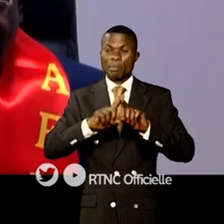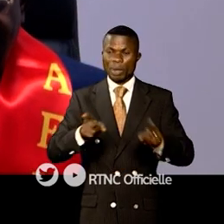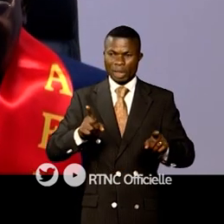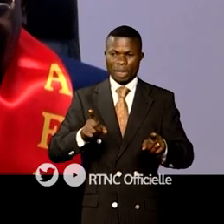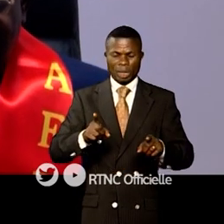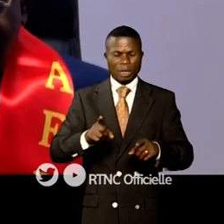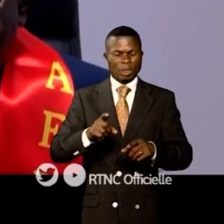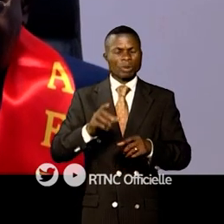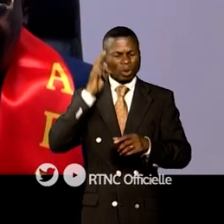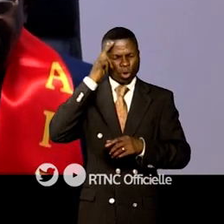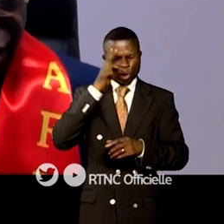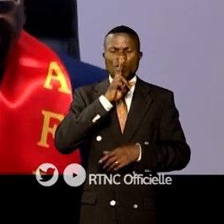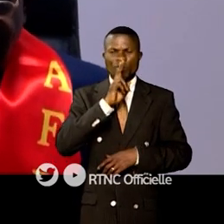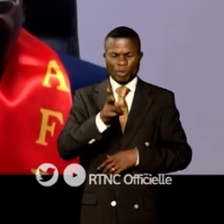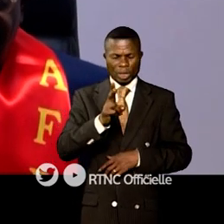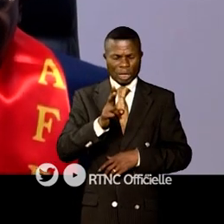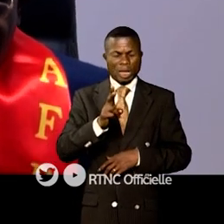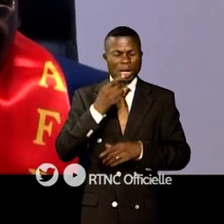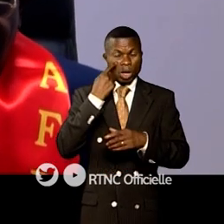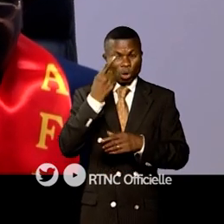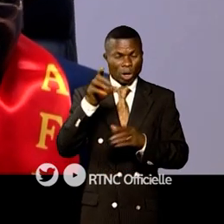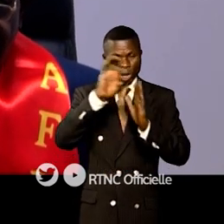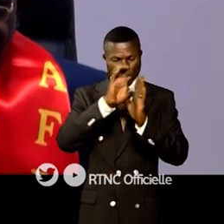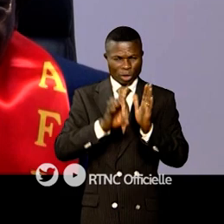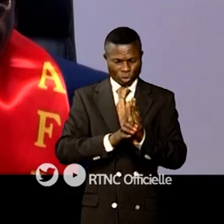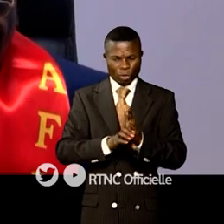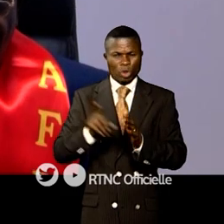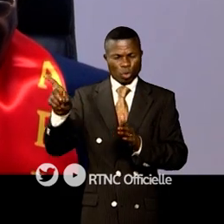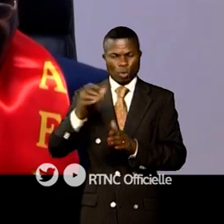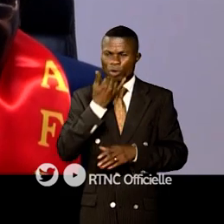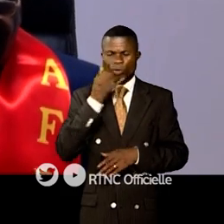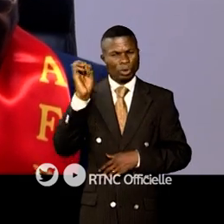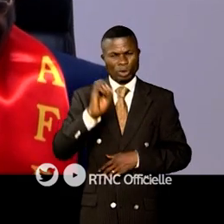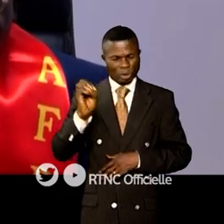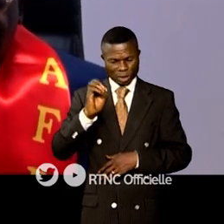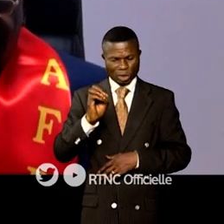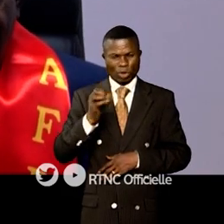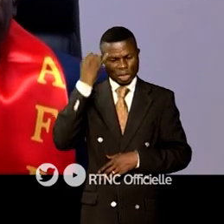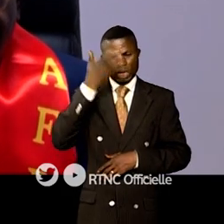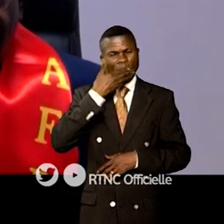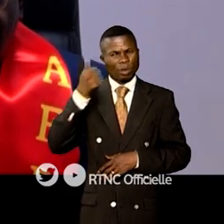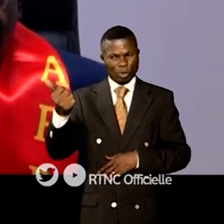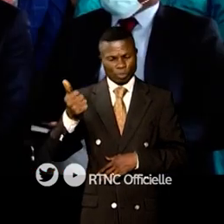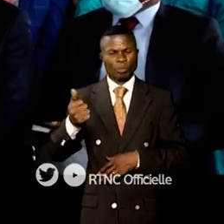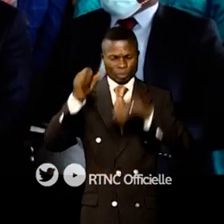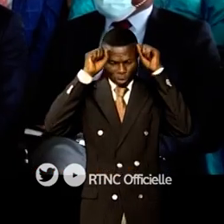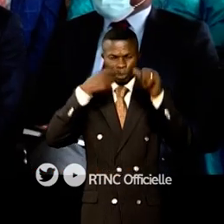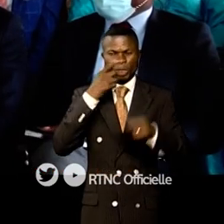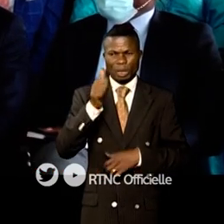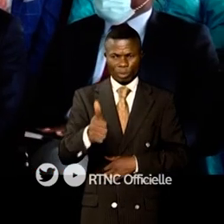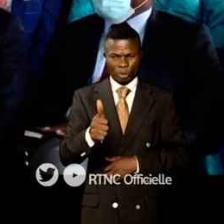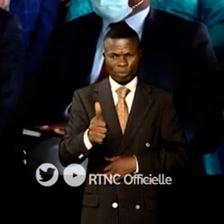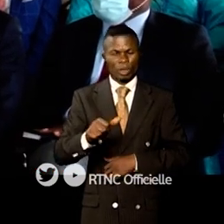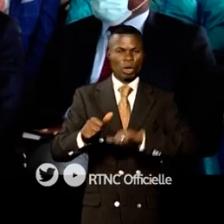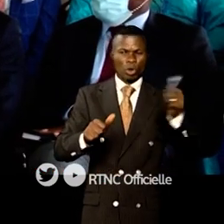si l'on se réfère à la Constitution, on est sur la bonne voie, le chef de l'État est sur la bonne voie.